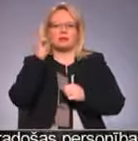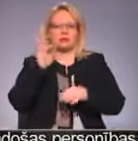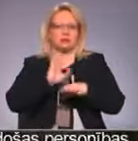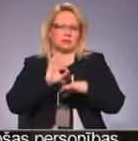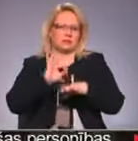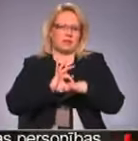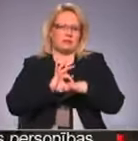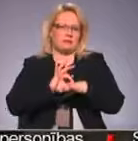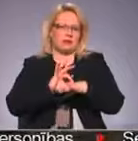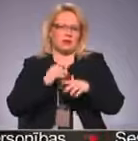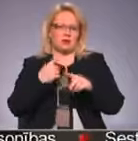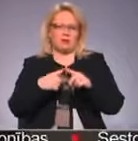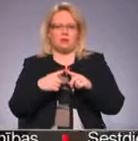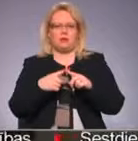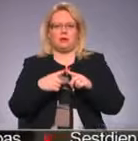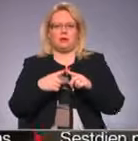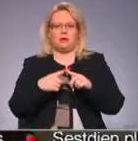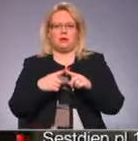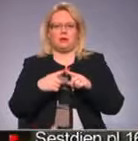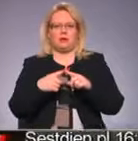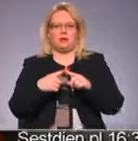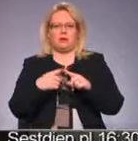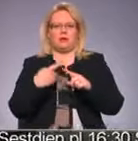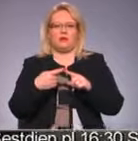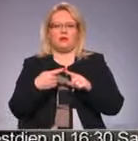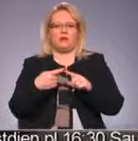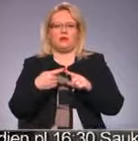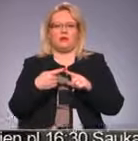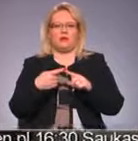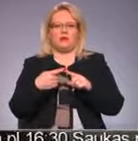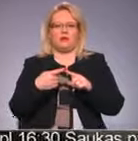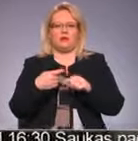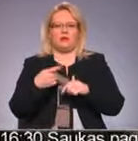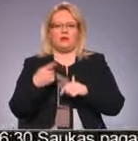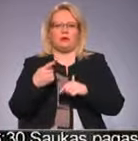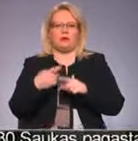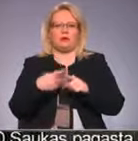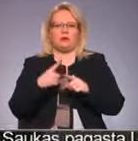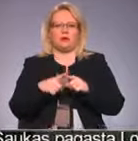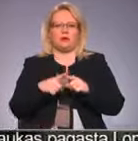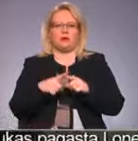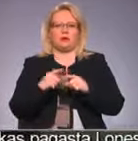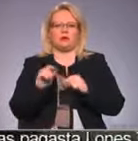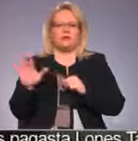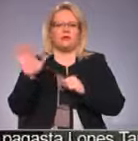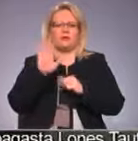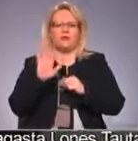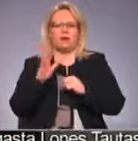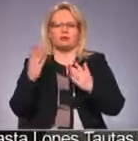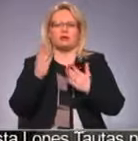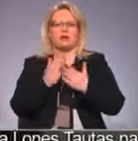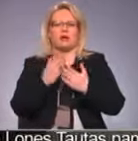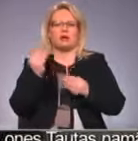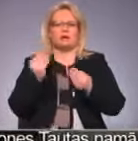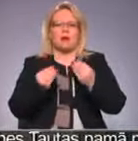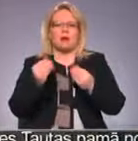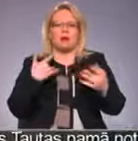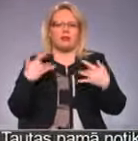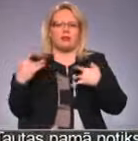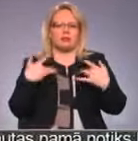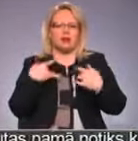psihiski veseli cilvēki ir ļoti līdzīgās lomās. Ja? Tikai tas fons, kurā tiek spēlēta tā izrāda